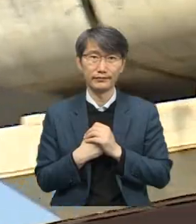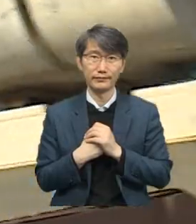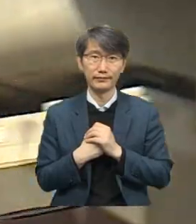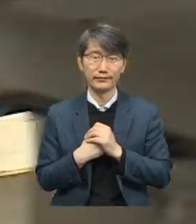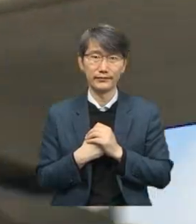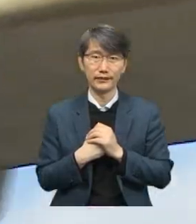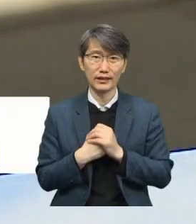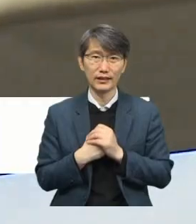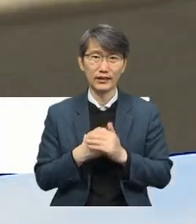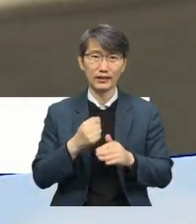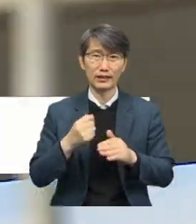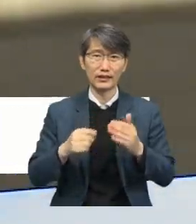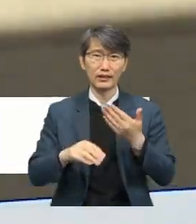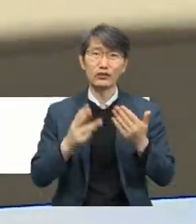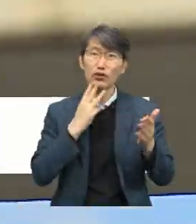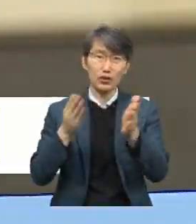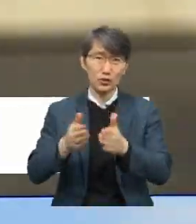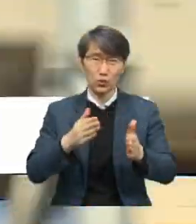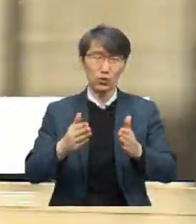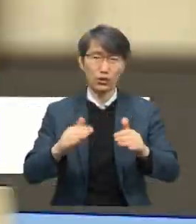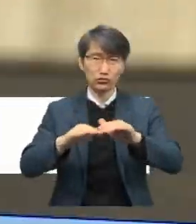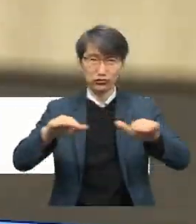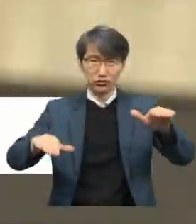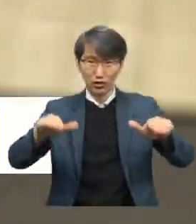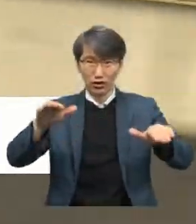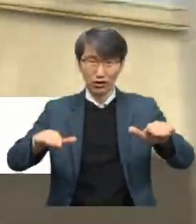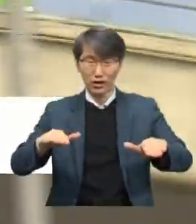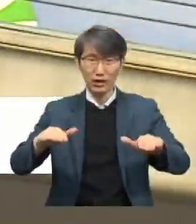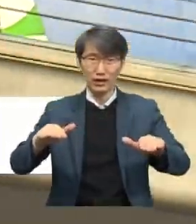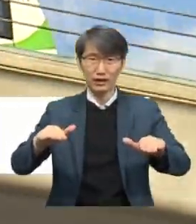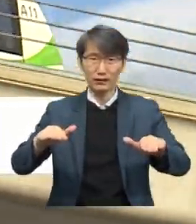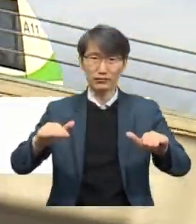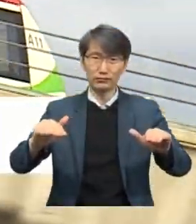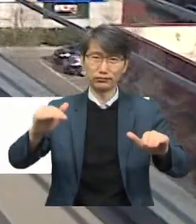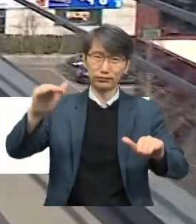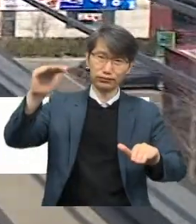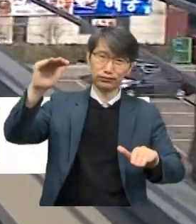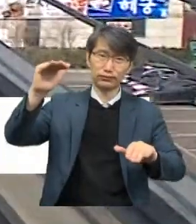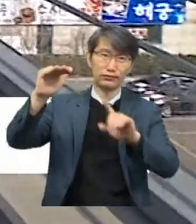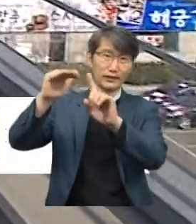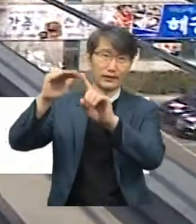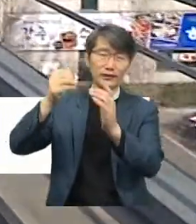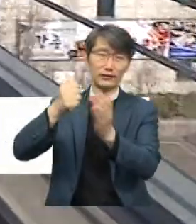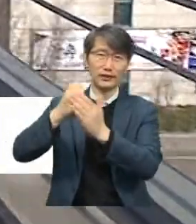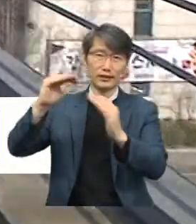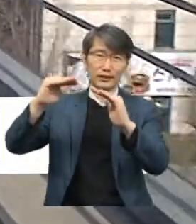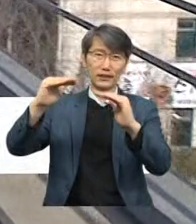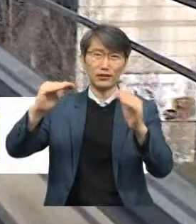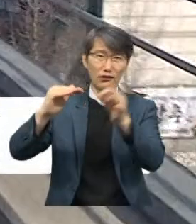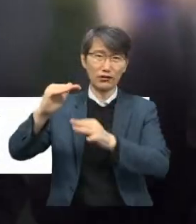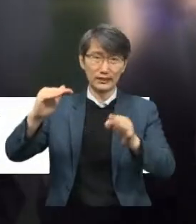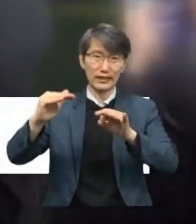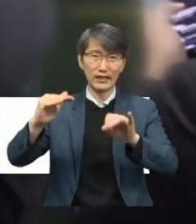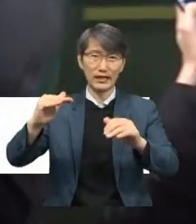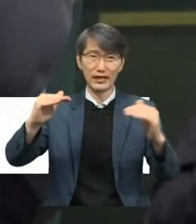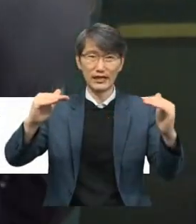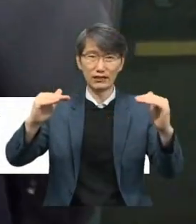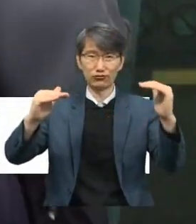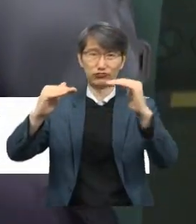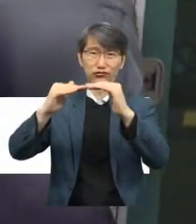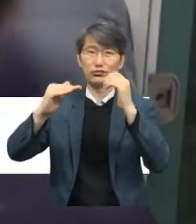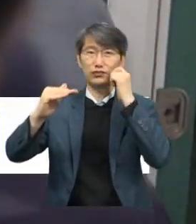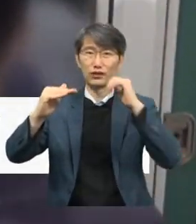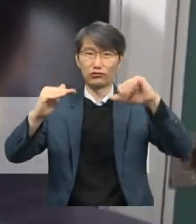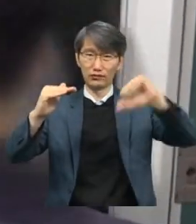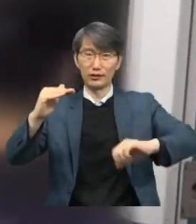비수도권과의 균형을 맞춘다는 이유로 수도권의 경제성 평가 비중이 높아졌는데 대부분 이 경제성 기준을 충족하지 못하고